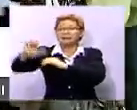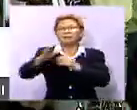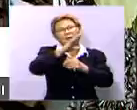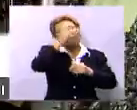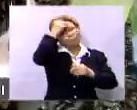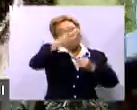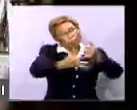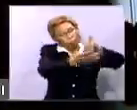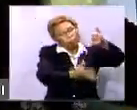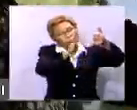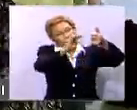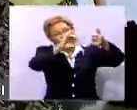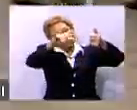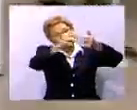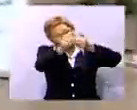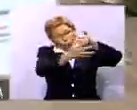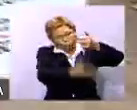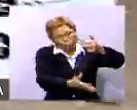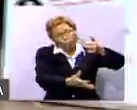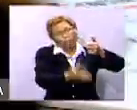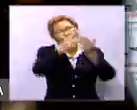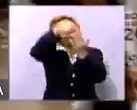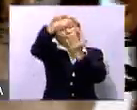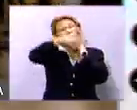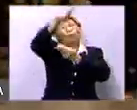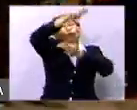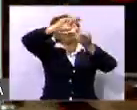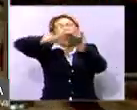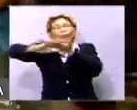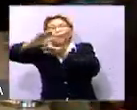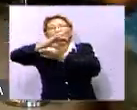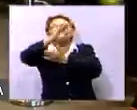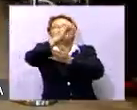berjumlah RM400 juta bagi inisiatif udara bersih dan eko pelancongan.